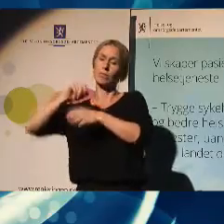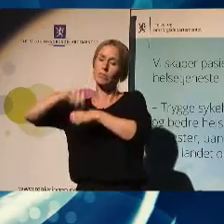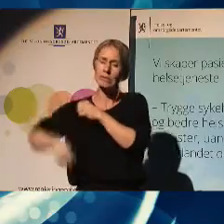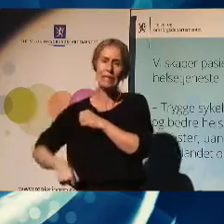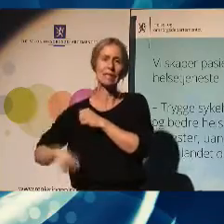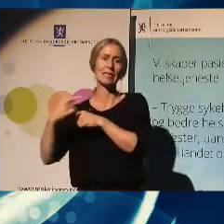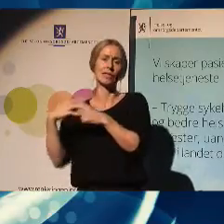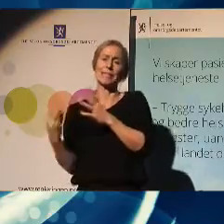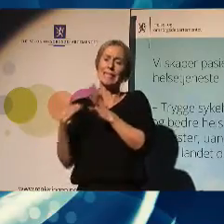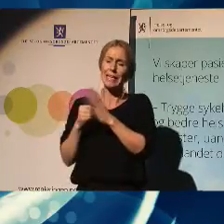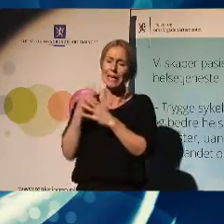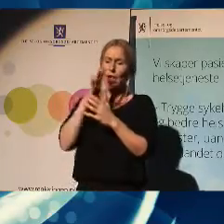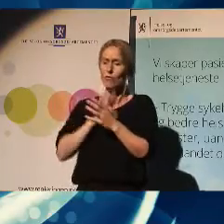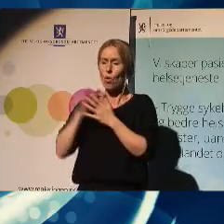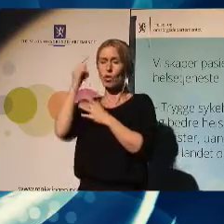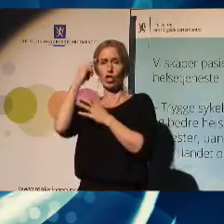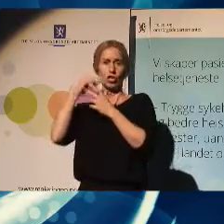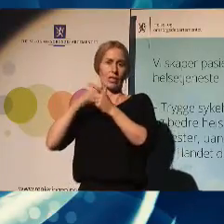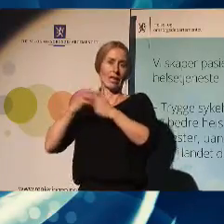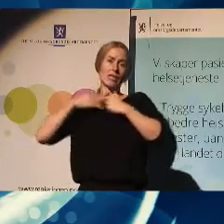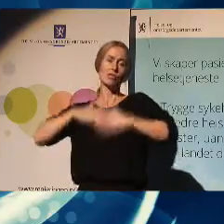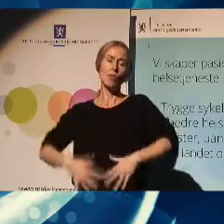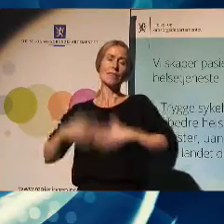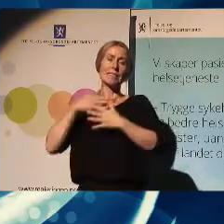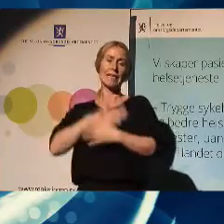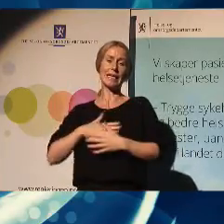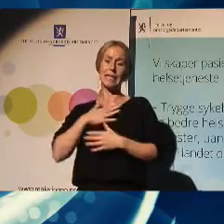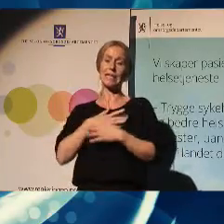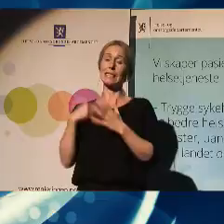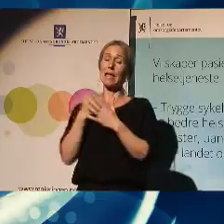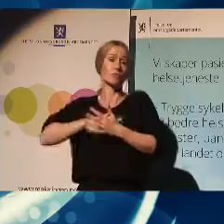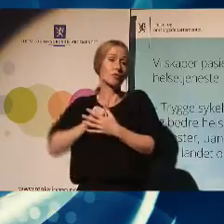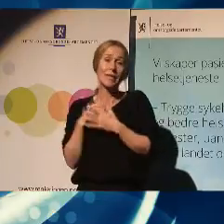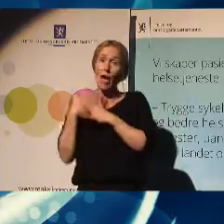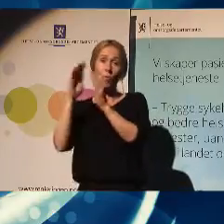alvorlige psykiske og eller somatiske lidelser er uten bolig.